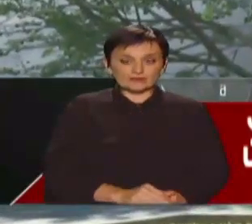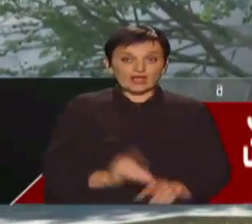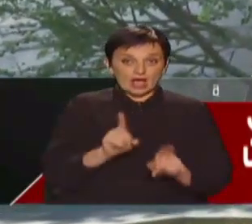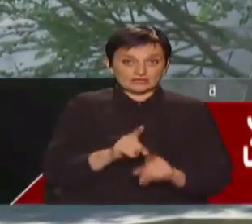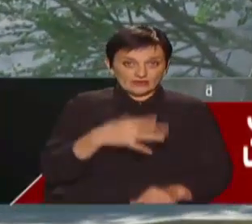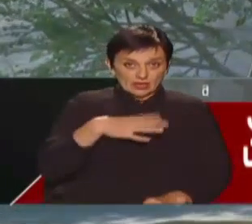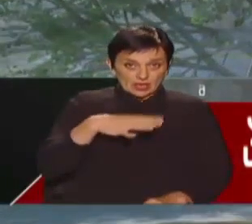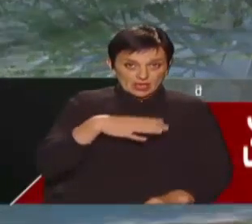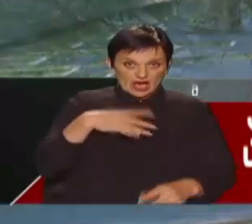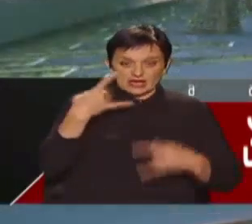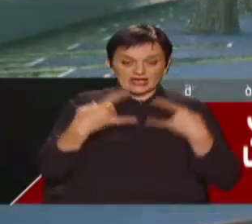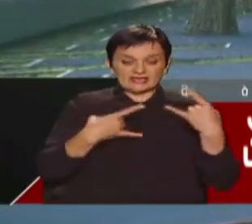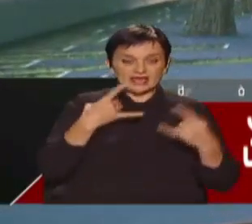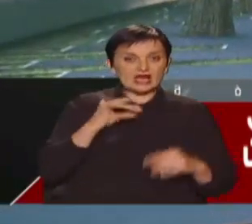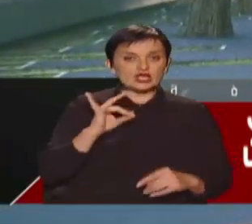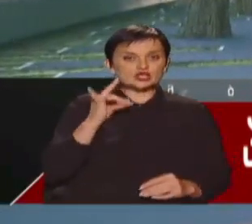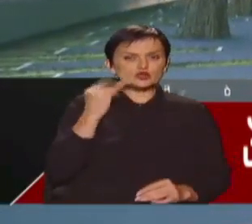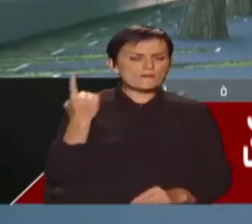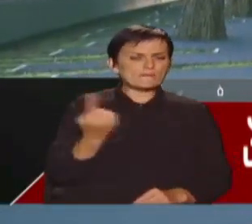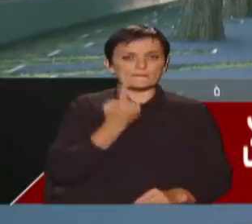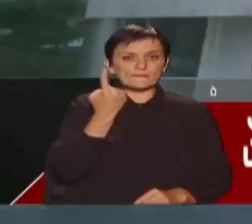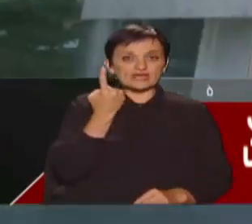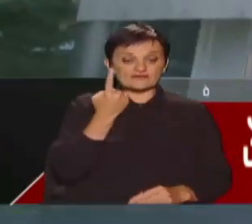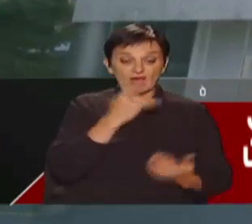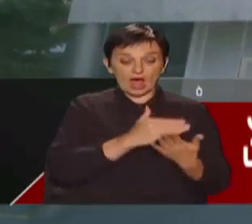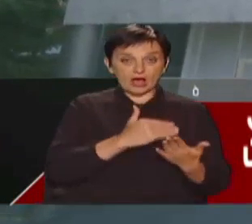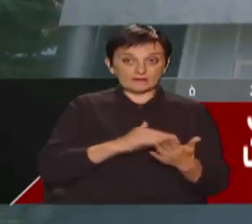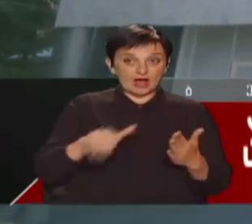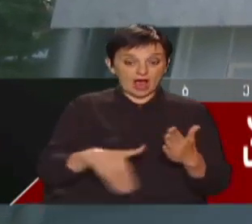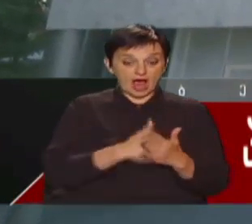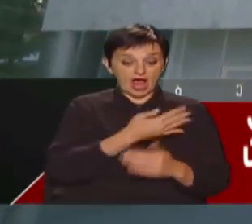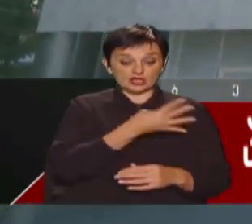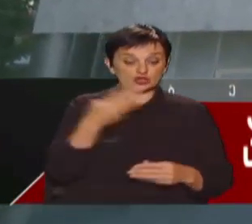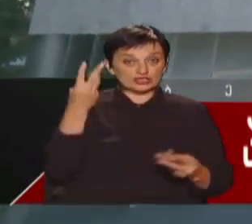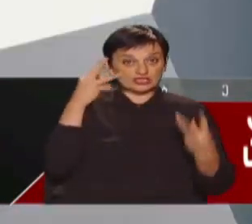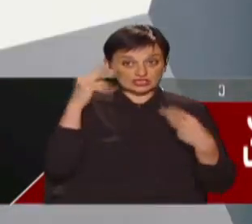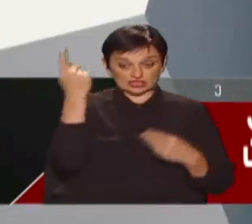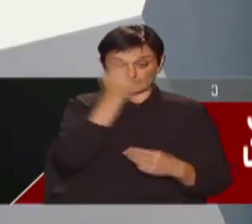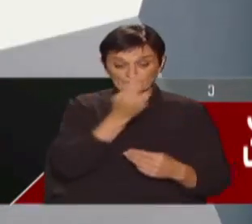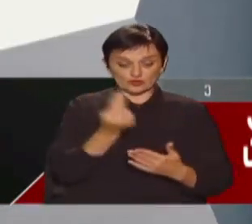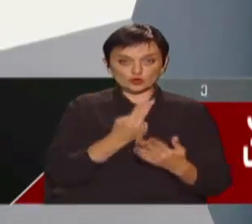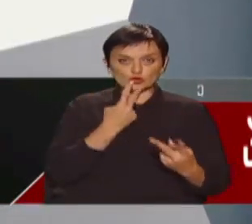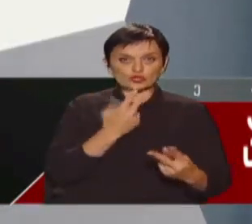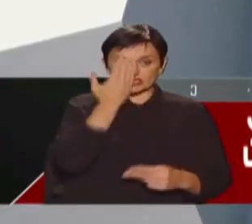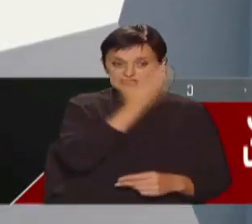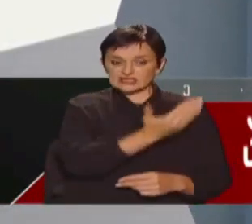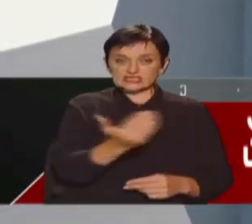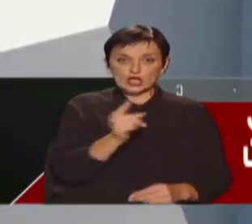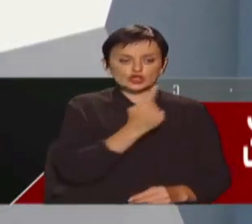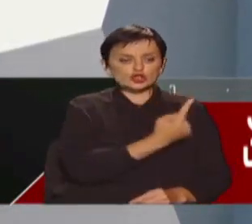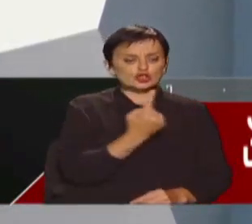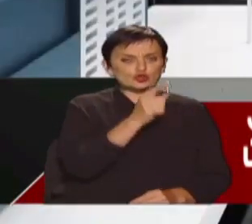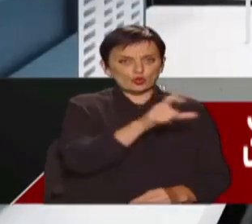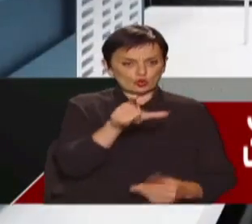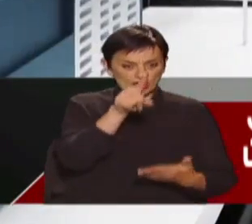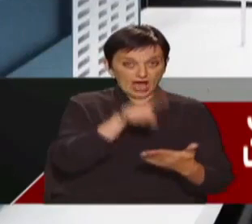ასევე ქართული ტელემაუწყებლობის ისტორიაში პირველად პირველმა არხმა ახალი შენობის დიზაინისა და ვიზუალის შერჩევა საზოგადოების თითოეულ წევრს